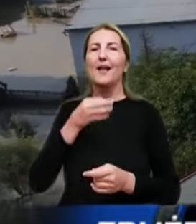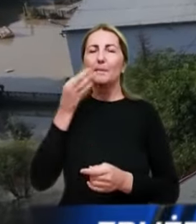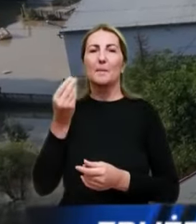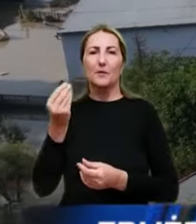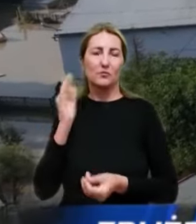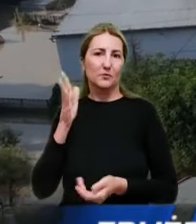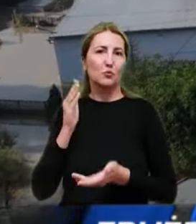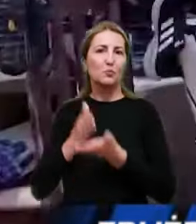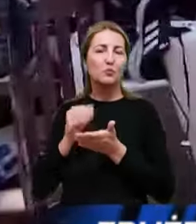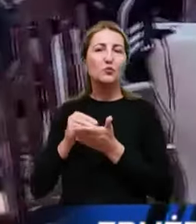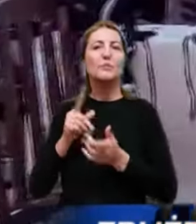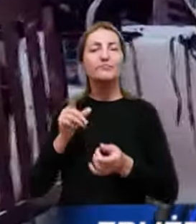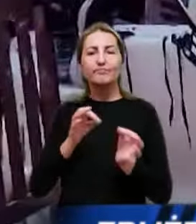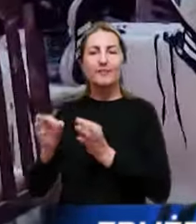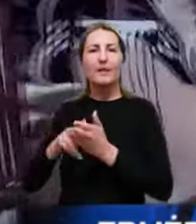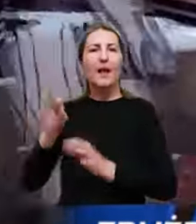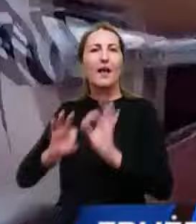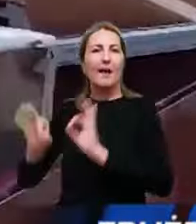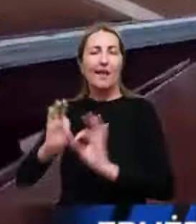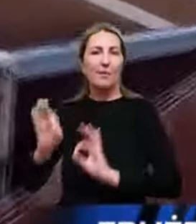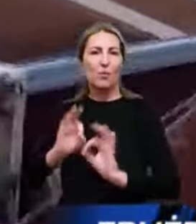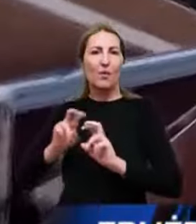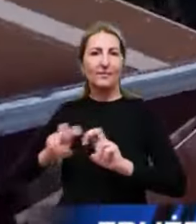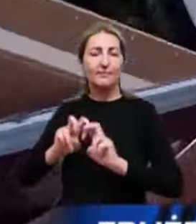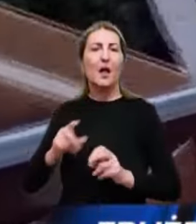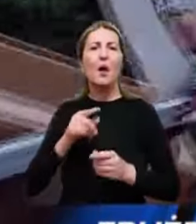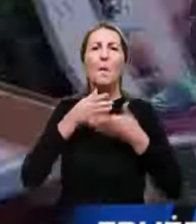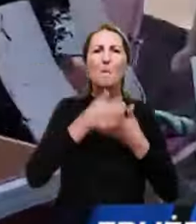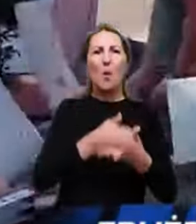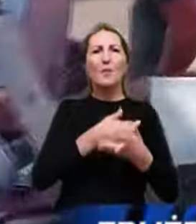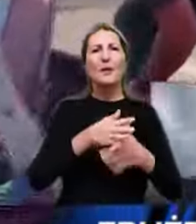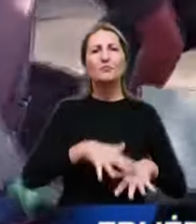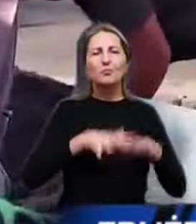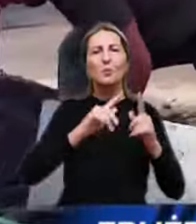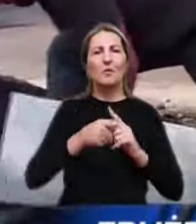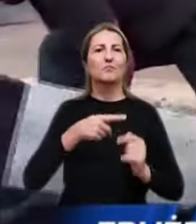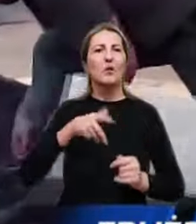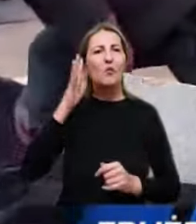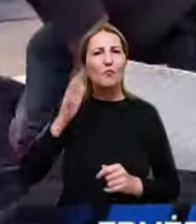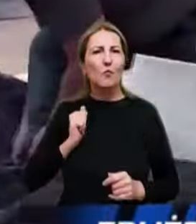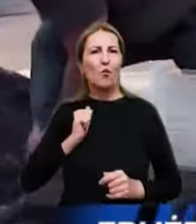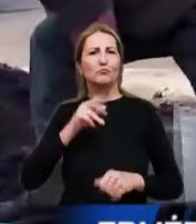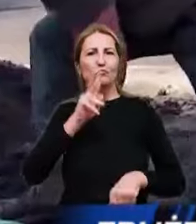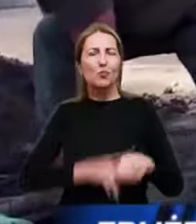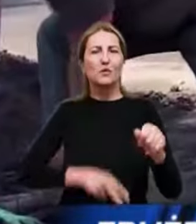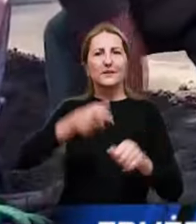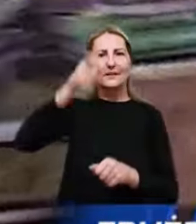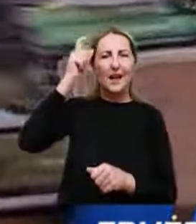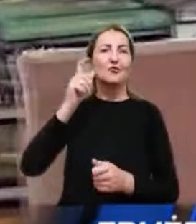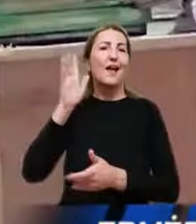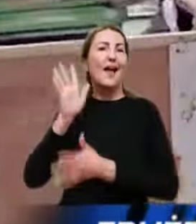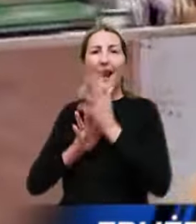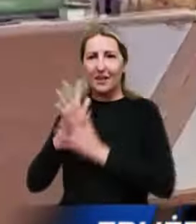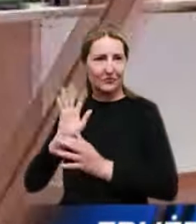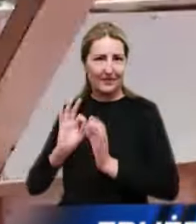W sprzątaniu po powodzi pomagają policjanci, strażacy, Wojska Obrony Terytorialnej, ratownicy WOPR i leśnicy z regionu. W